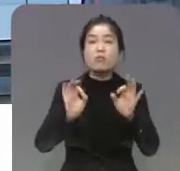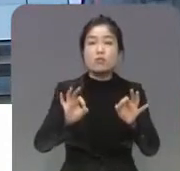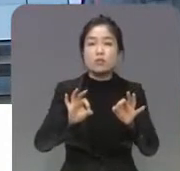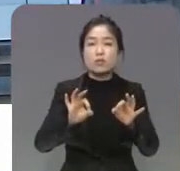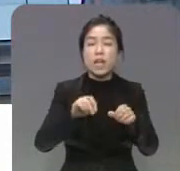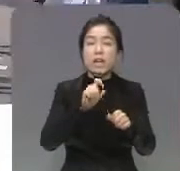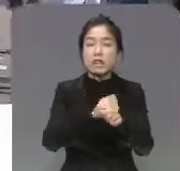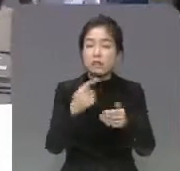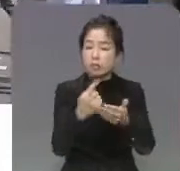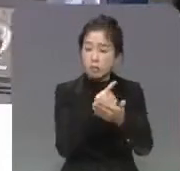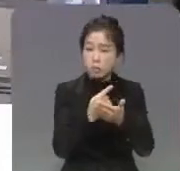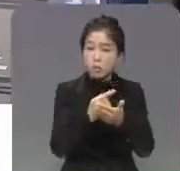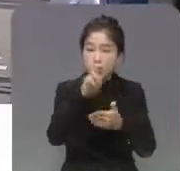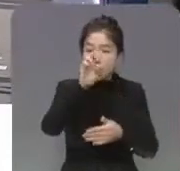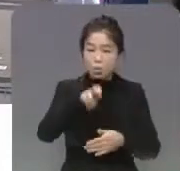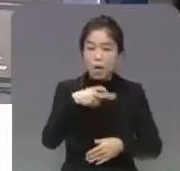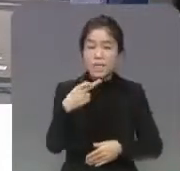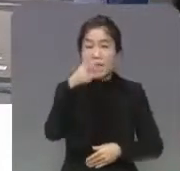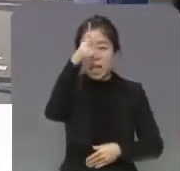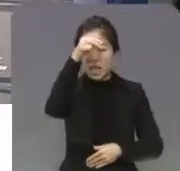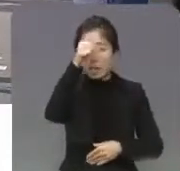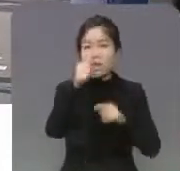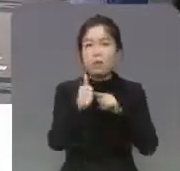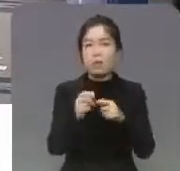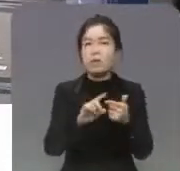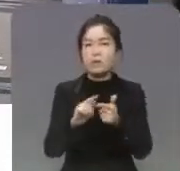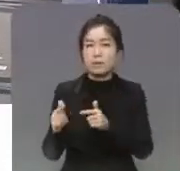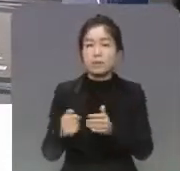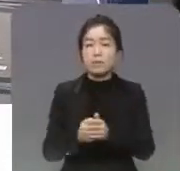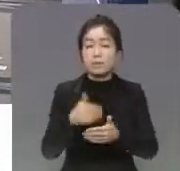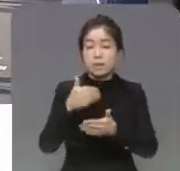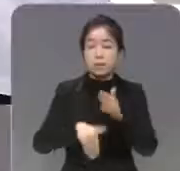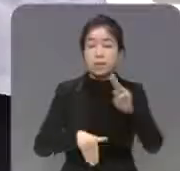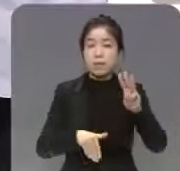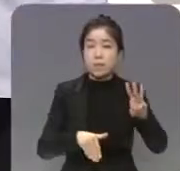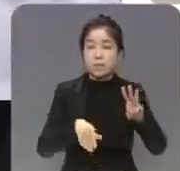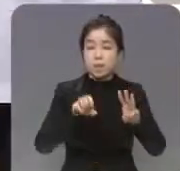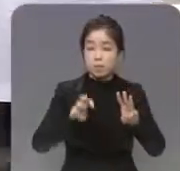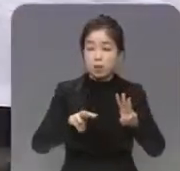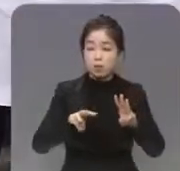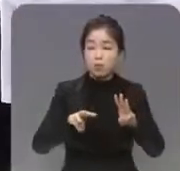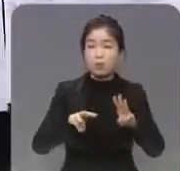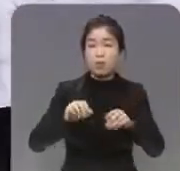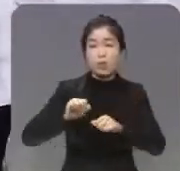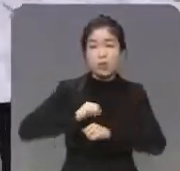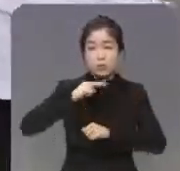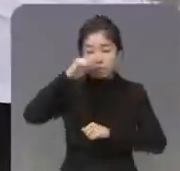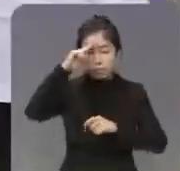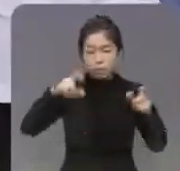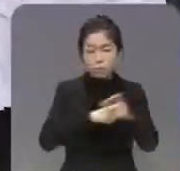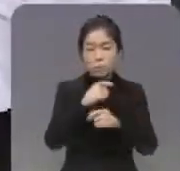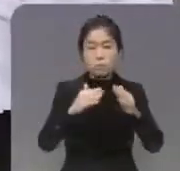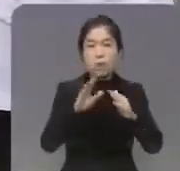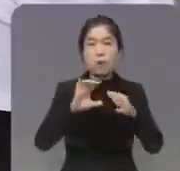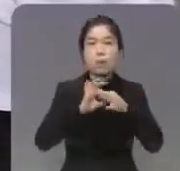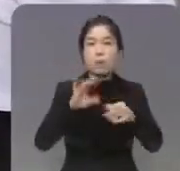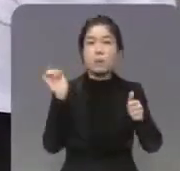접촉자인 광주 광산경찰서 경찰관 등입니다. 나머지 3명은 광주 상무지구 룸소주방 관련